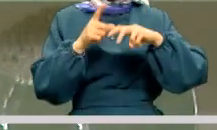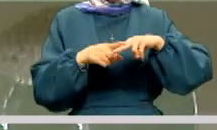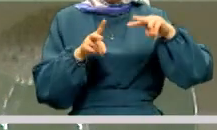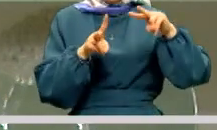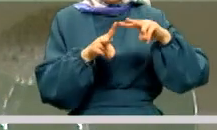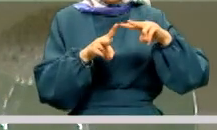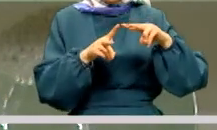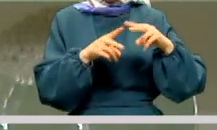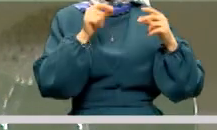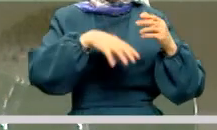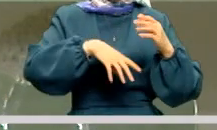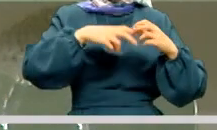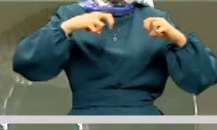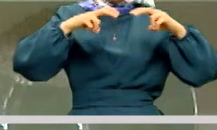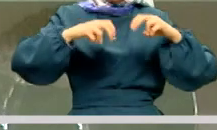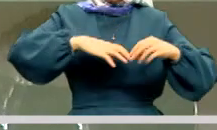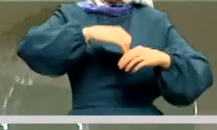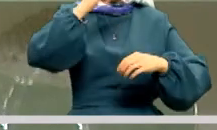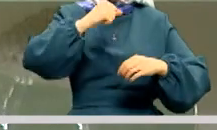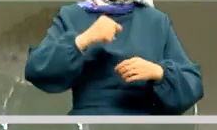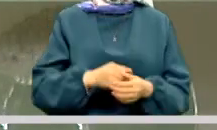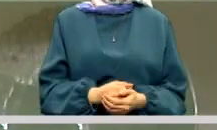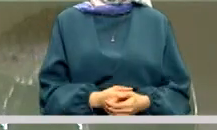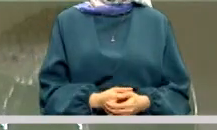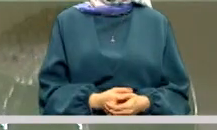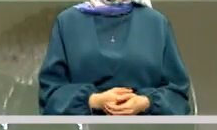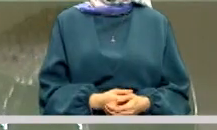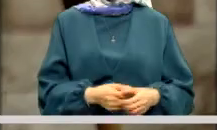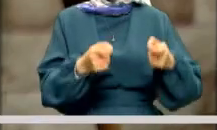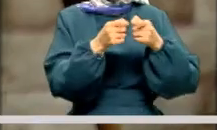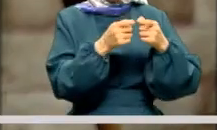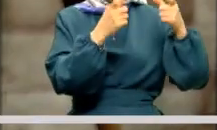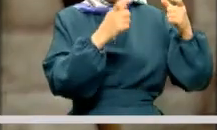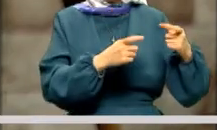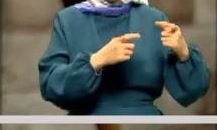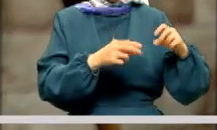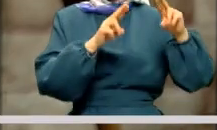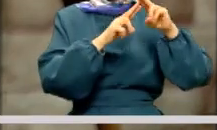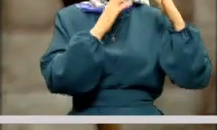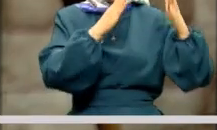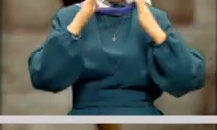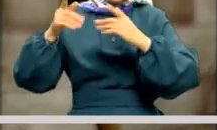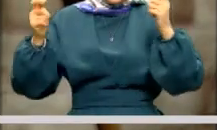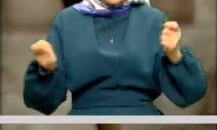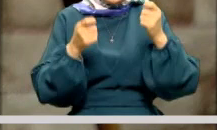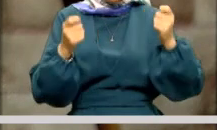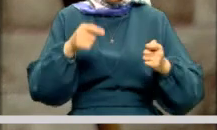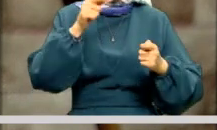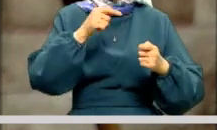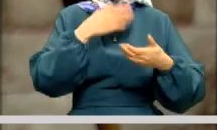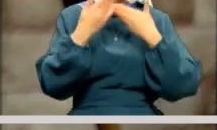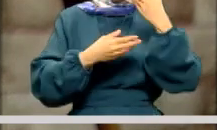bağlarbaşı'ndadır diyen başkanlığımıza bağlı Ben bir sürede orada orada kütüphanede çalışmıştım Hocam bu bahsettiğimiz Güvenler var ya